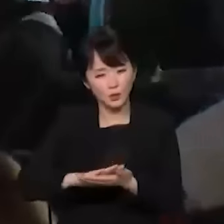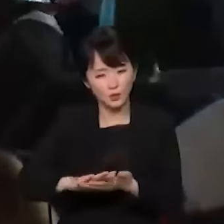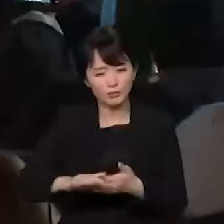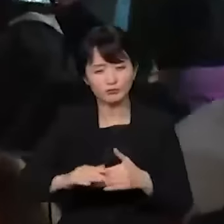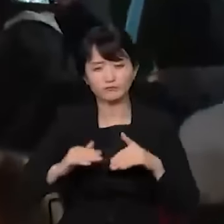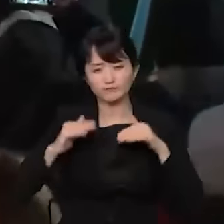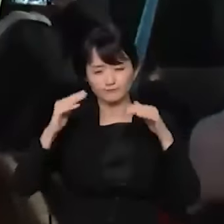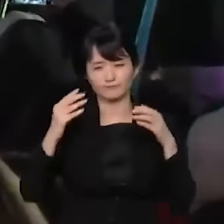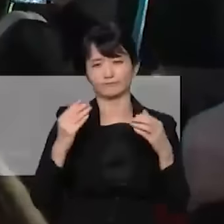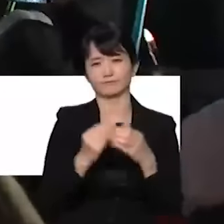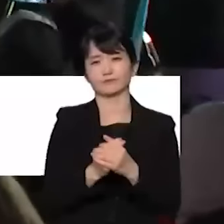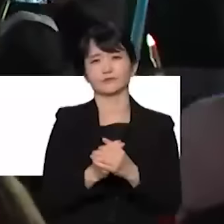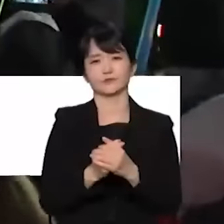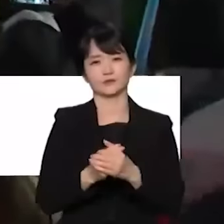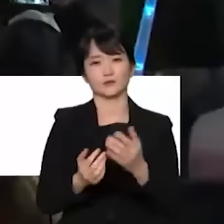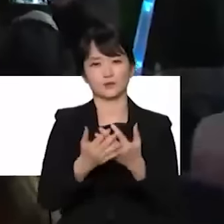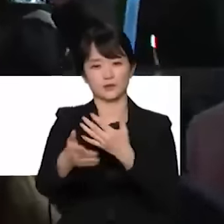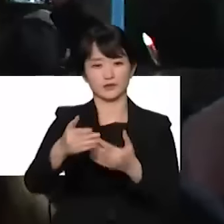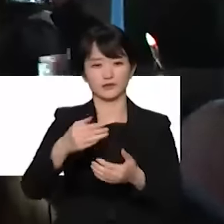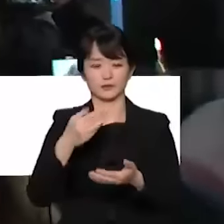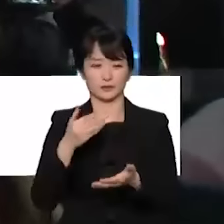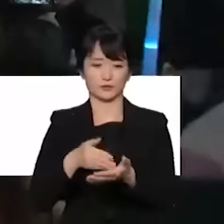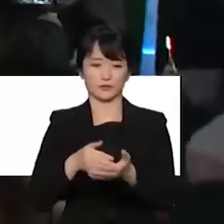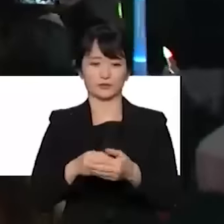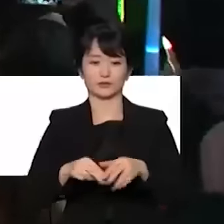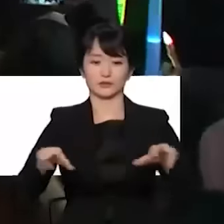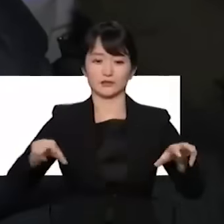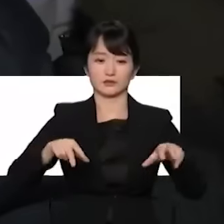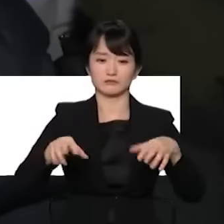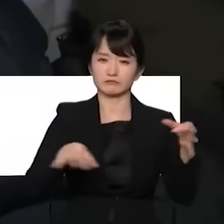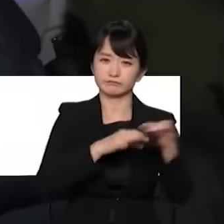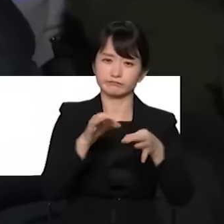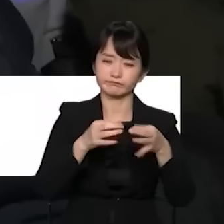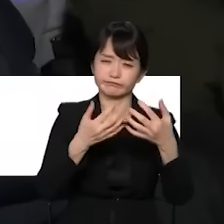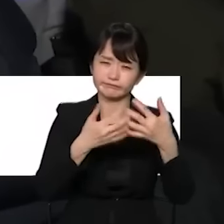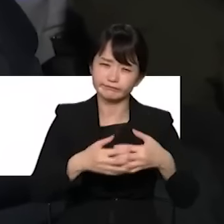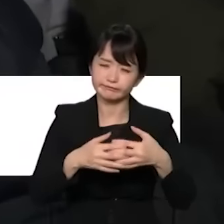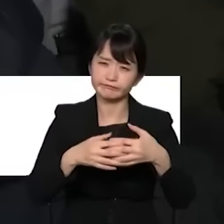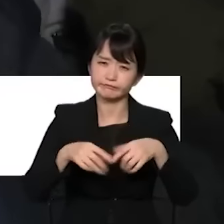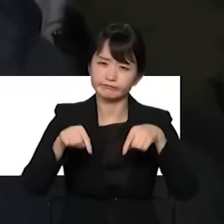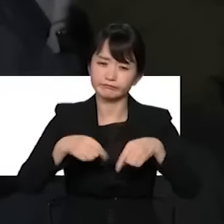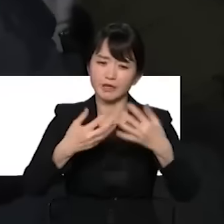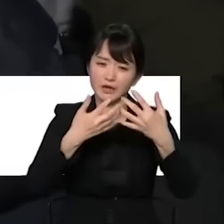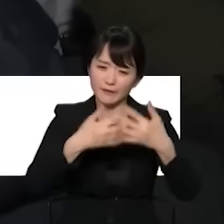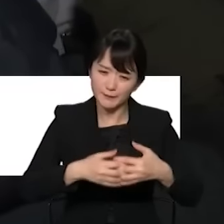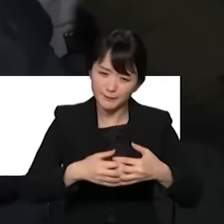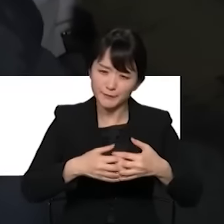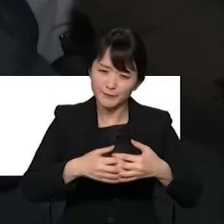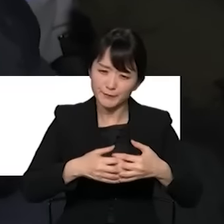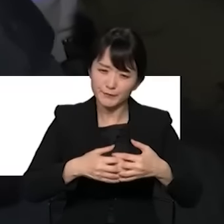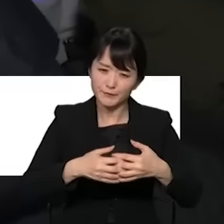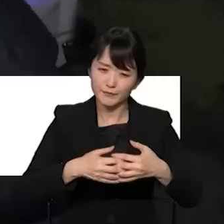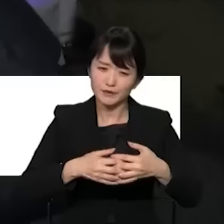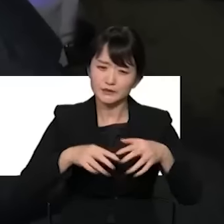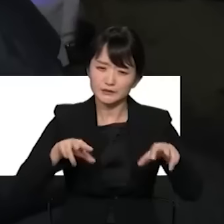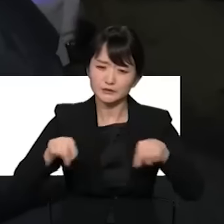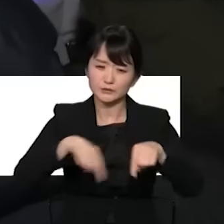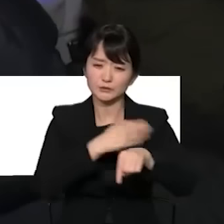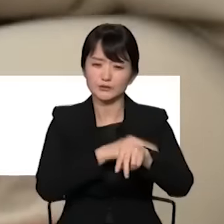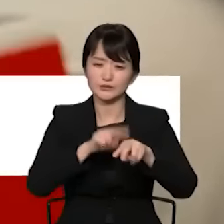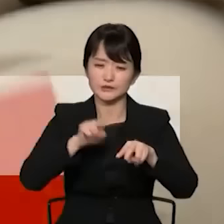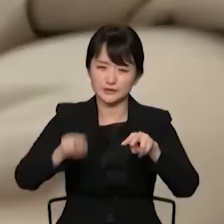주목했습니다. 경제든 외교든 정치든 지금 정상적으로 돌아가고 있지 않는데 하루빨리 정권이 퇴진해야지만 그게 정상화될 것